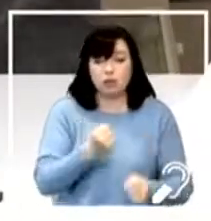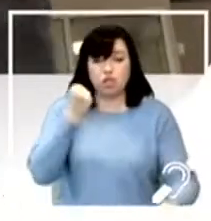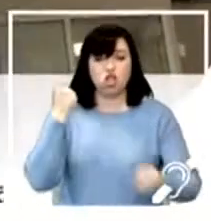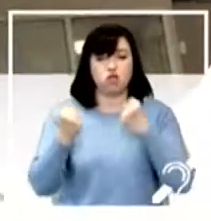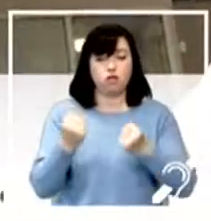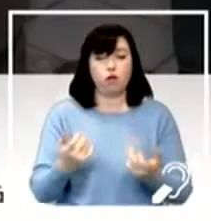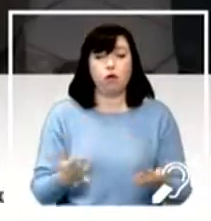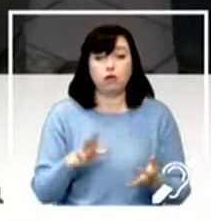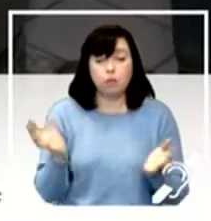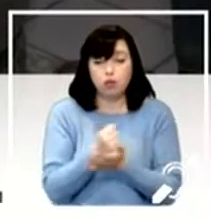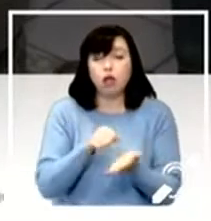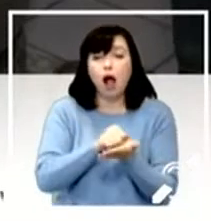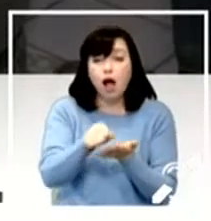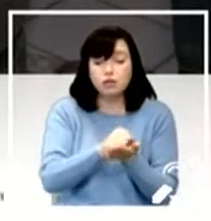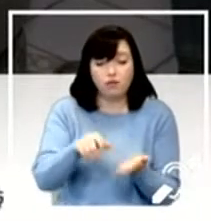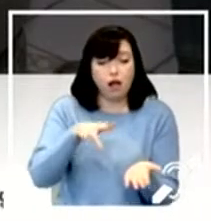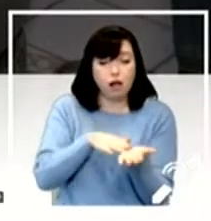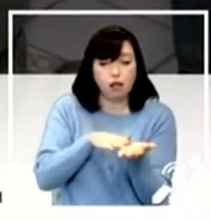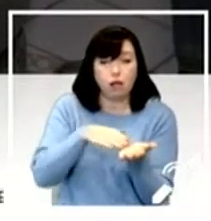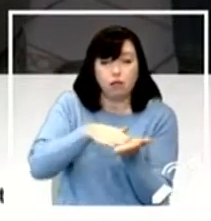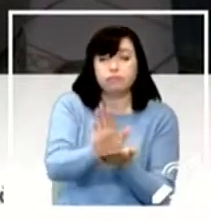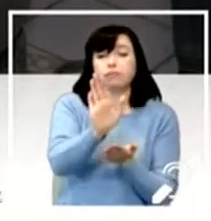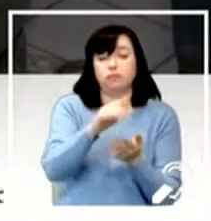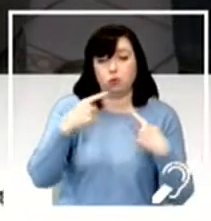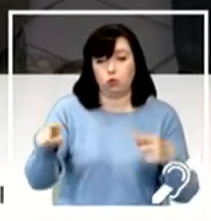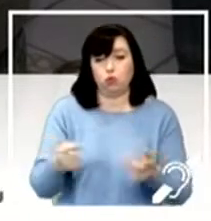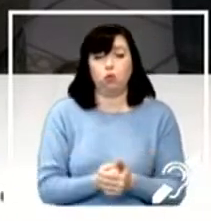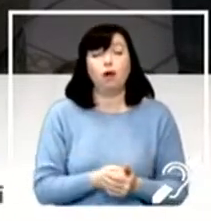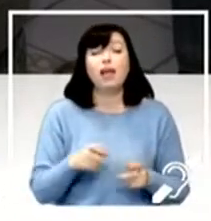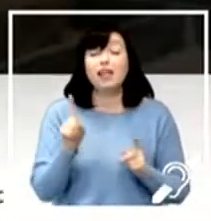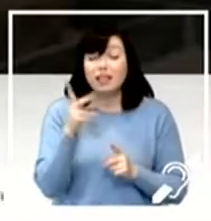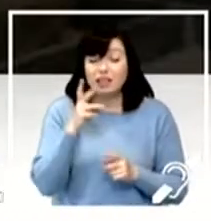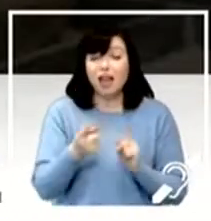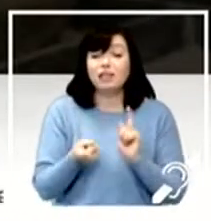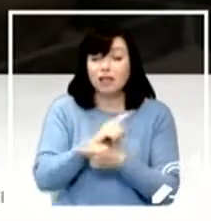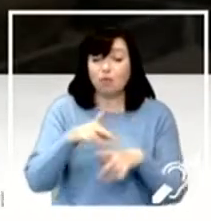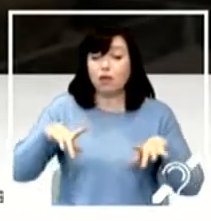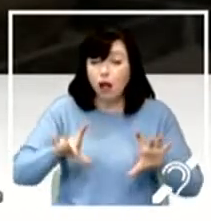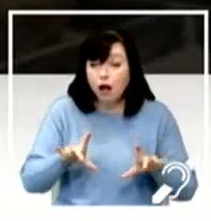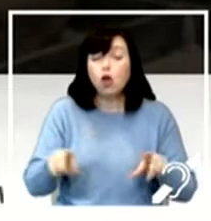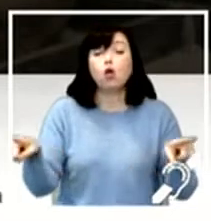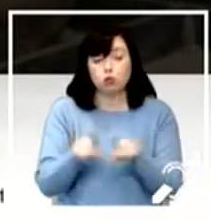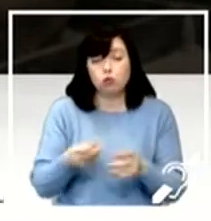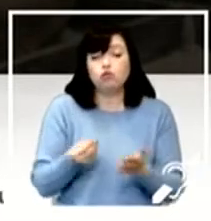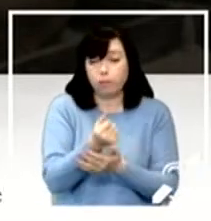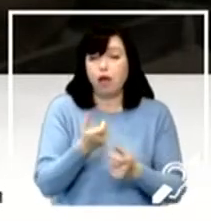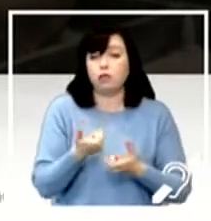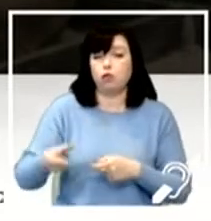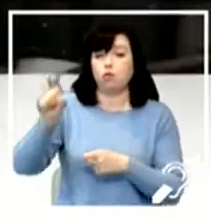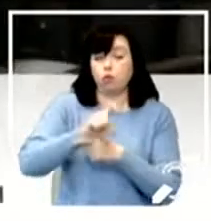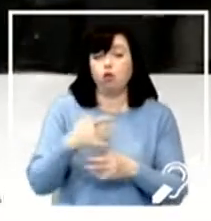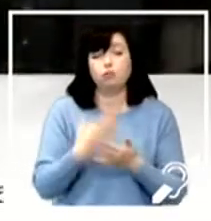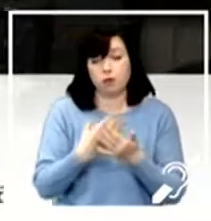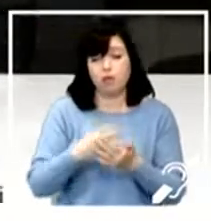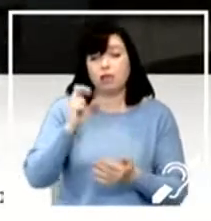Aderența cu asfaltul, evident că e diferită. Și pentru schimbarea anvelopelor, șoferii plătesc în acest an un preț mai mare cu